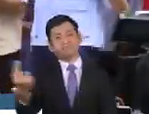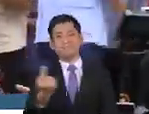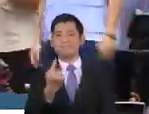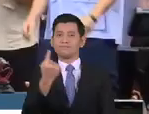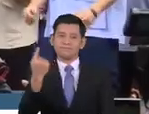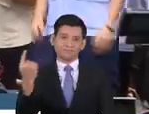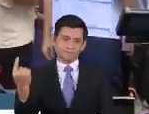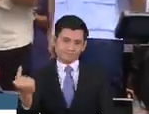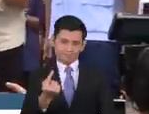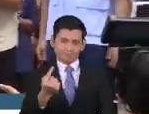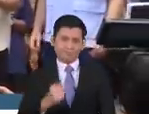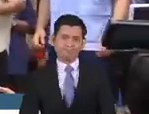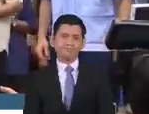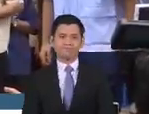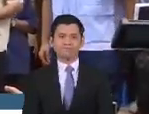Hari ini satu hari